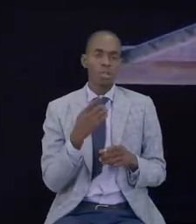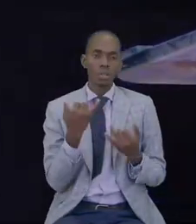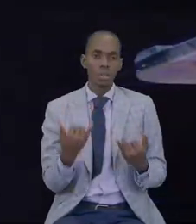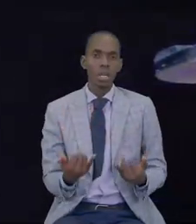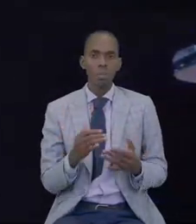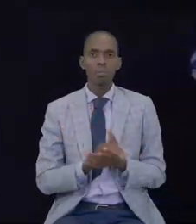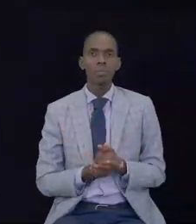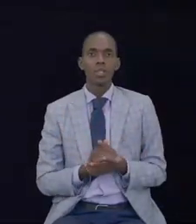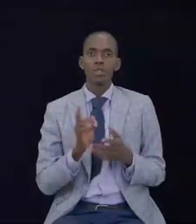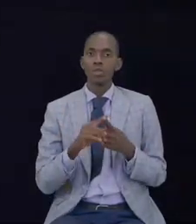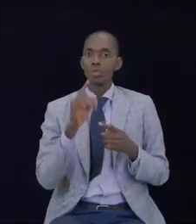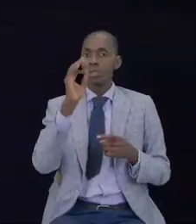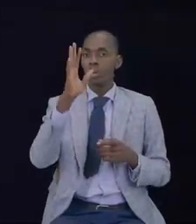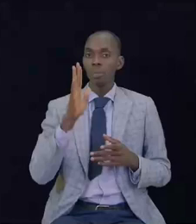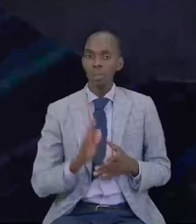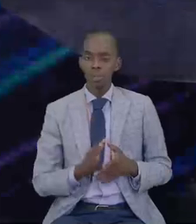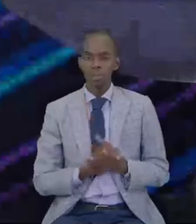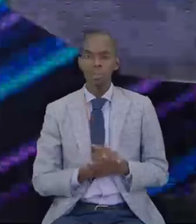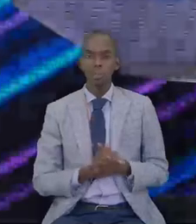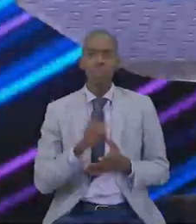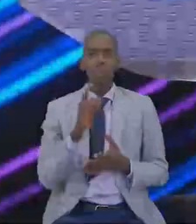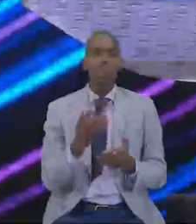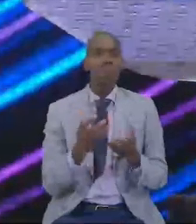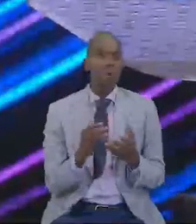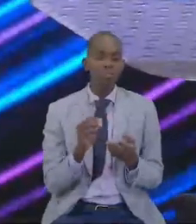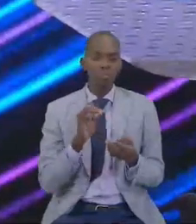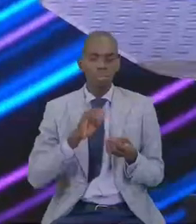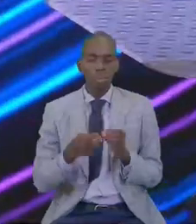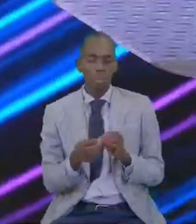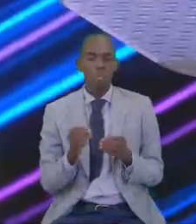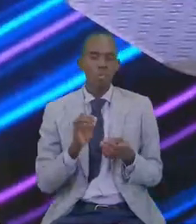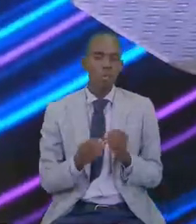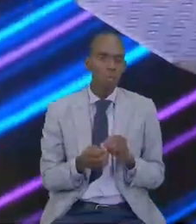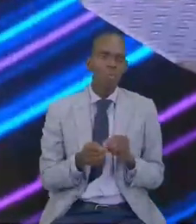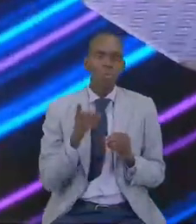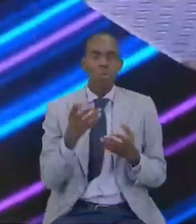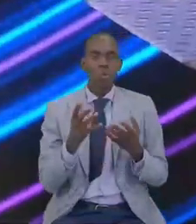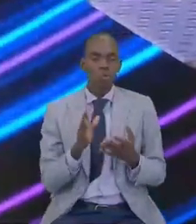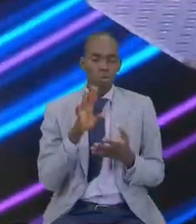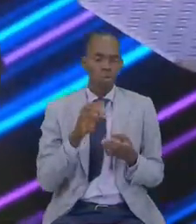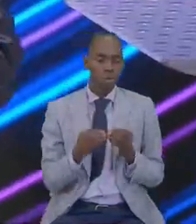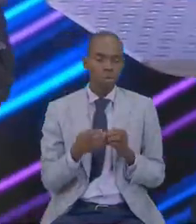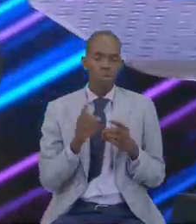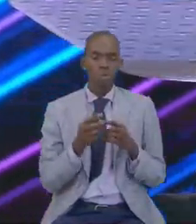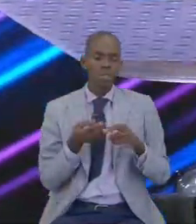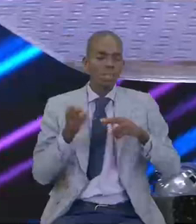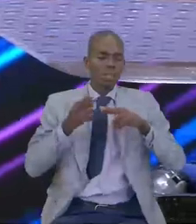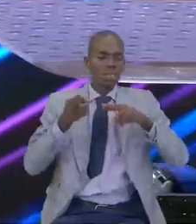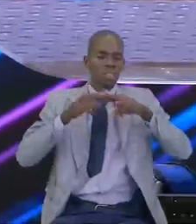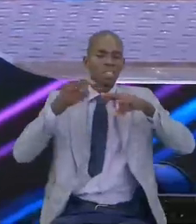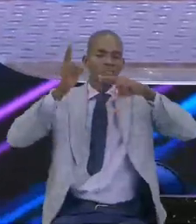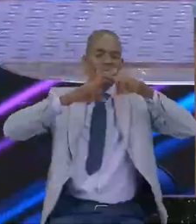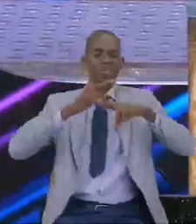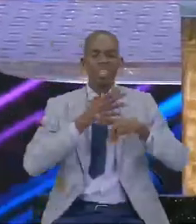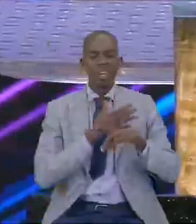pasteurs. Ils veulent le nombre. Et ils veulent que le nombre augmente. Et s'ils voient